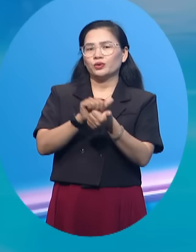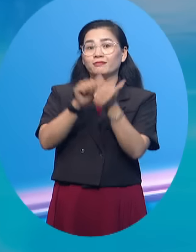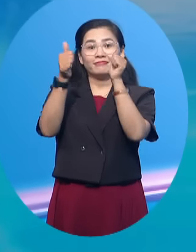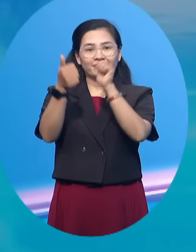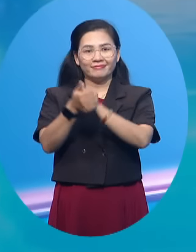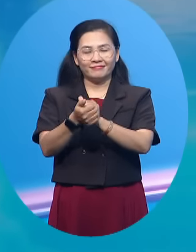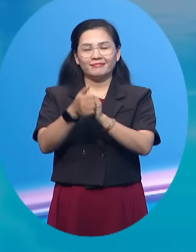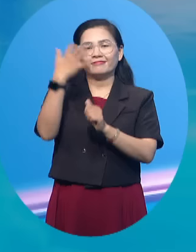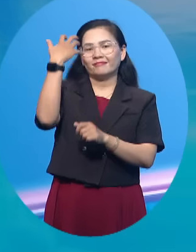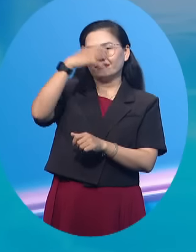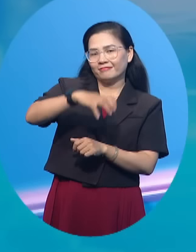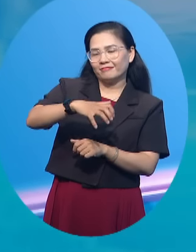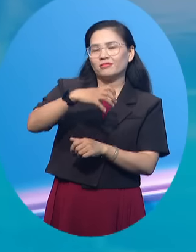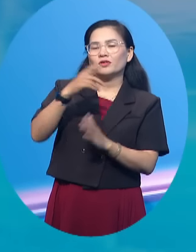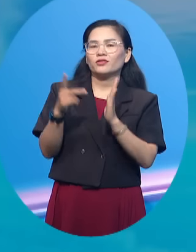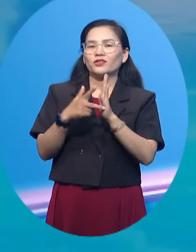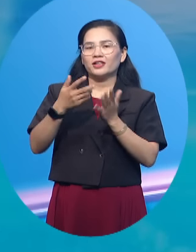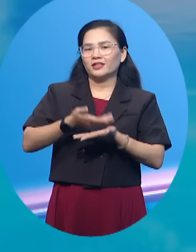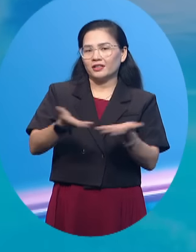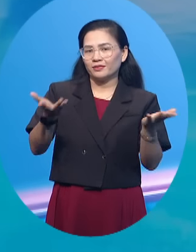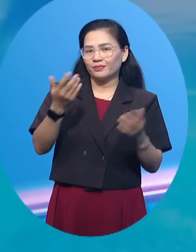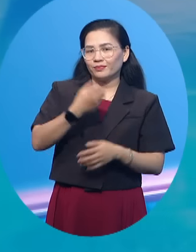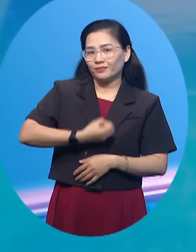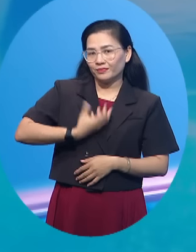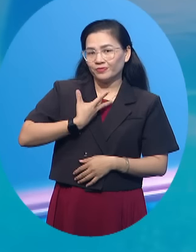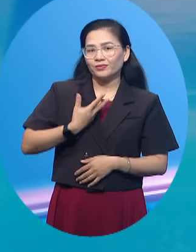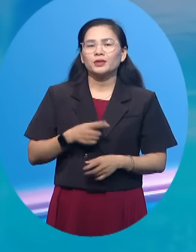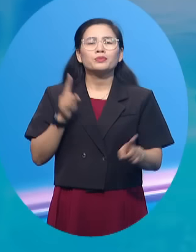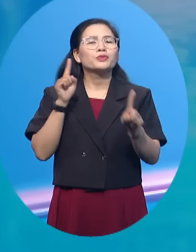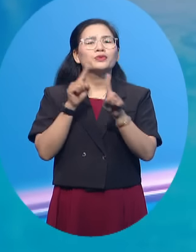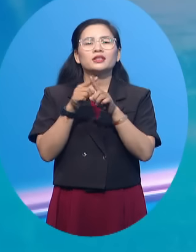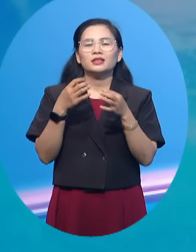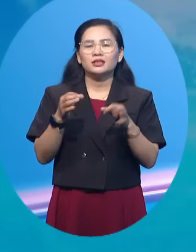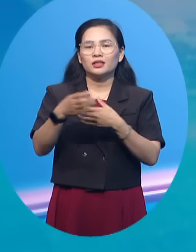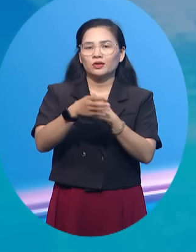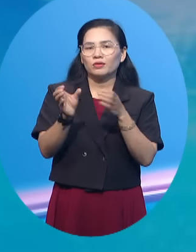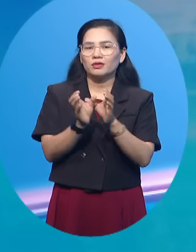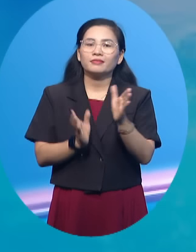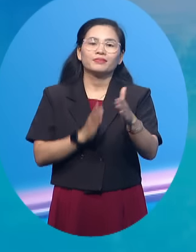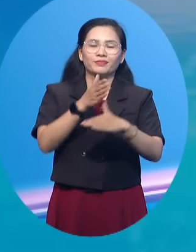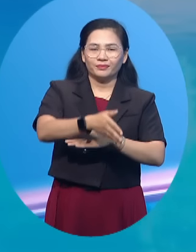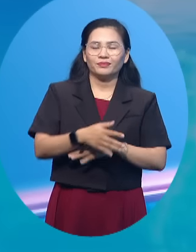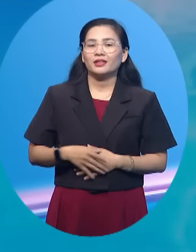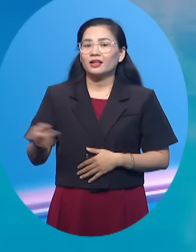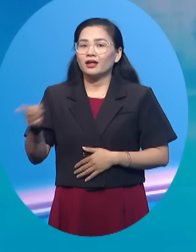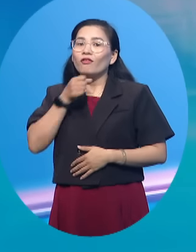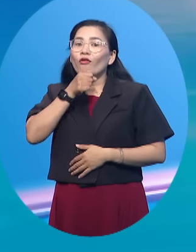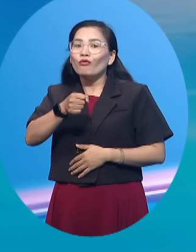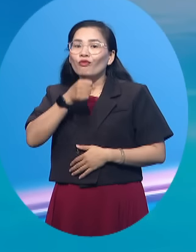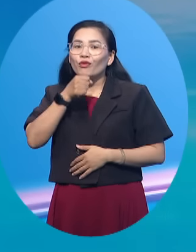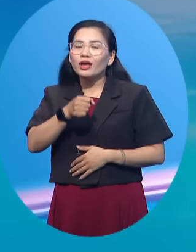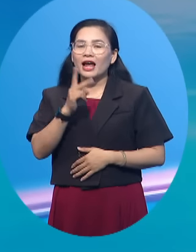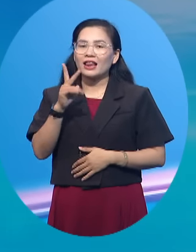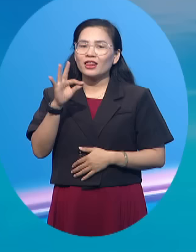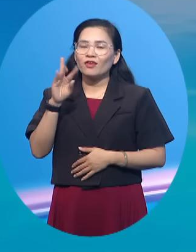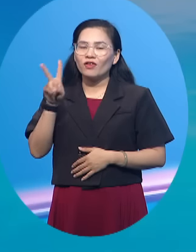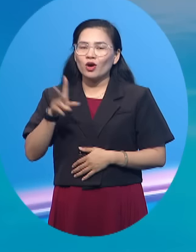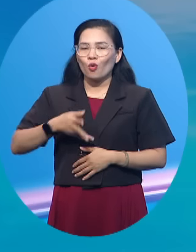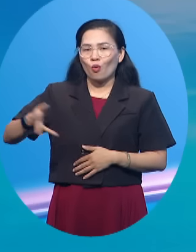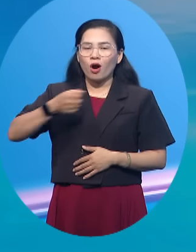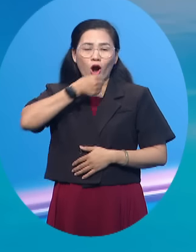ngày hội mong muốn đưa các nghiên cứu và sản phẩm công nghệ đến gần hơn với cộng đồng. Phóng viên HTV đã có buổi phỏng vấn trưởng ban tổ chức lễ hội